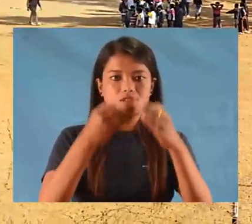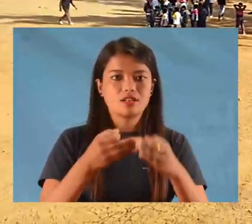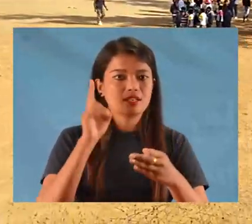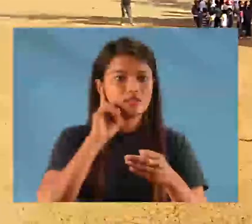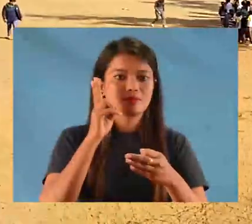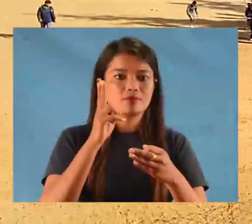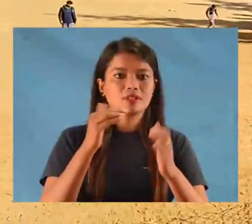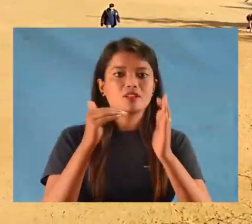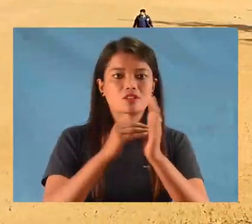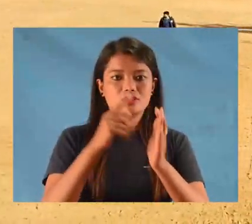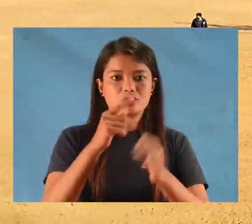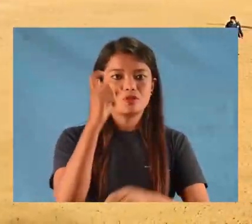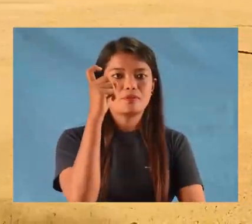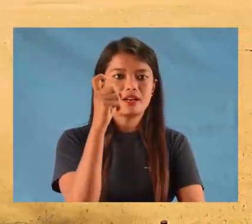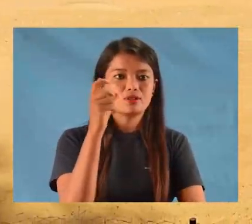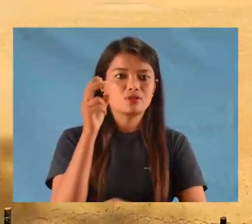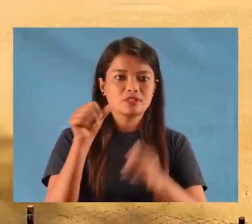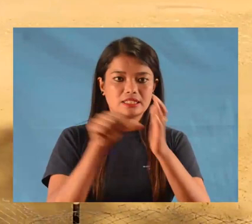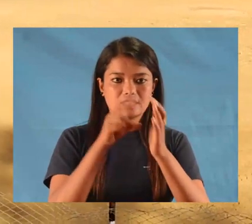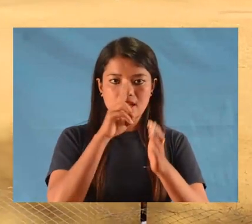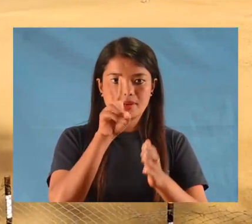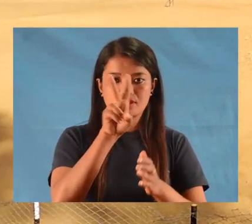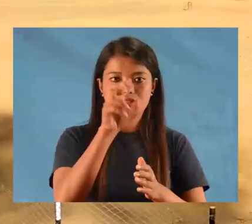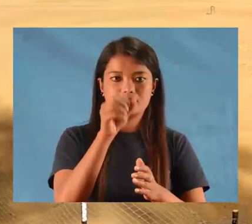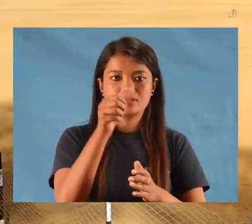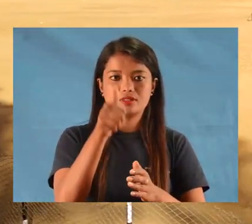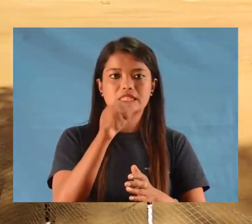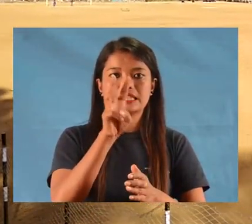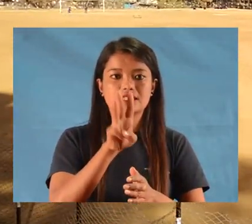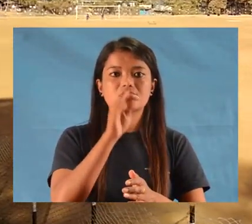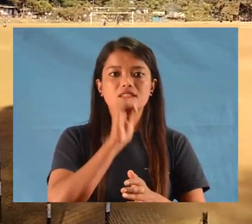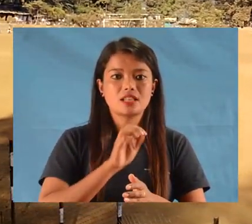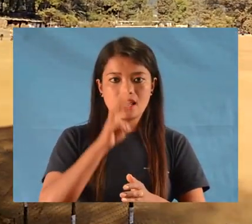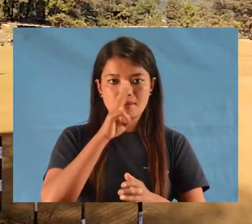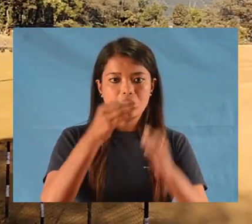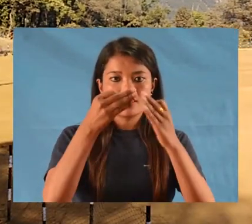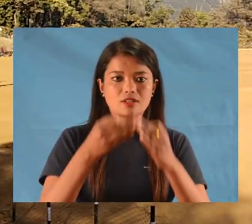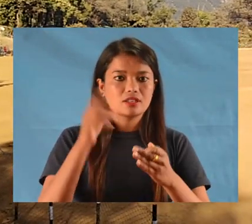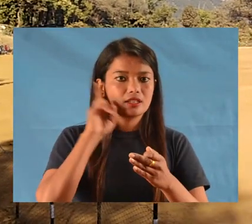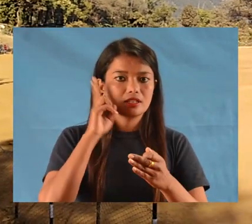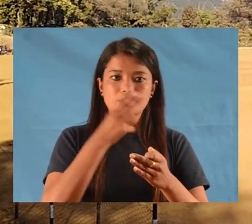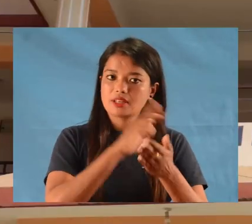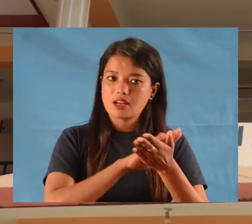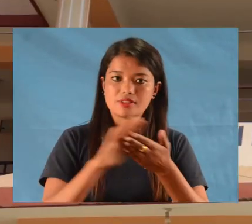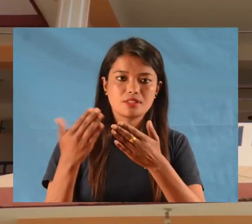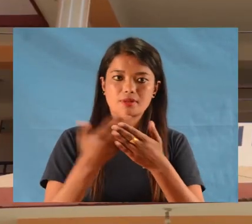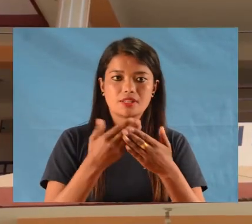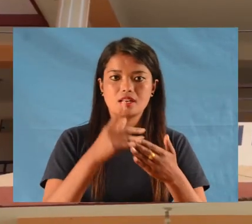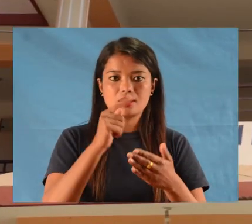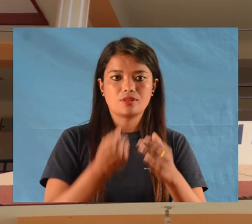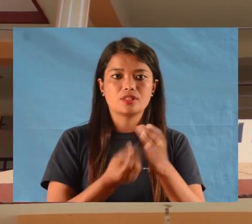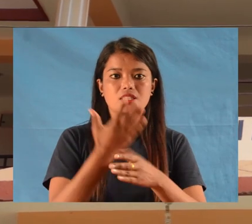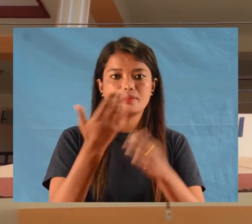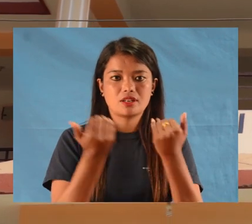यही सोच का साथ दहलागीरी अंचल को बागलुंग जिनलामा बिक्रम समवत 2023 साल मा दहलागीरी